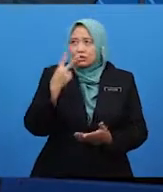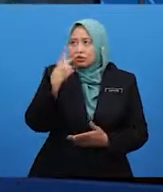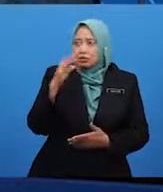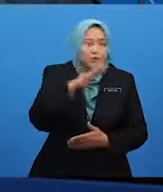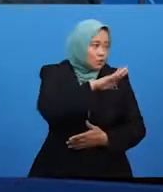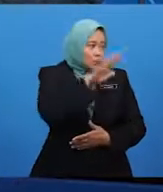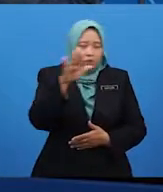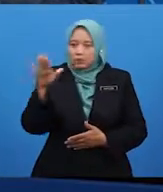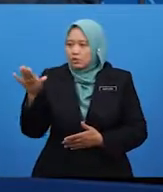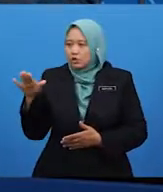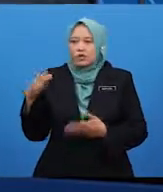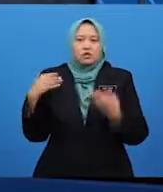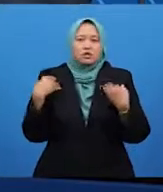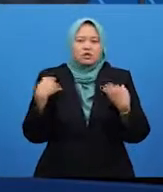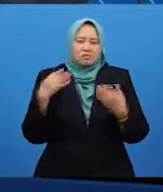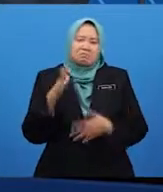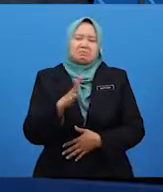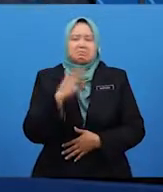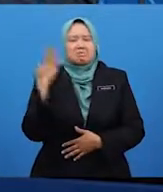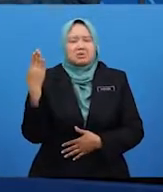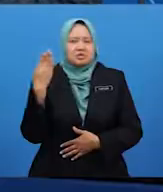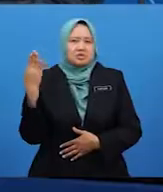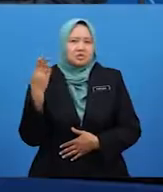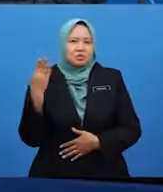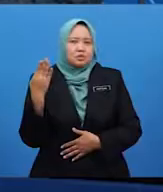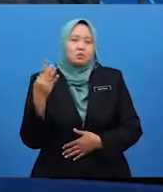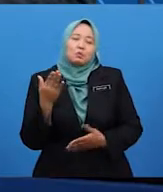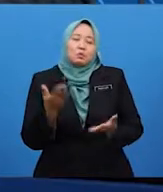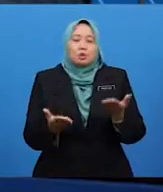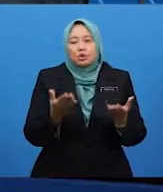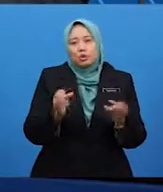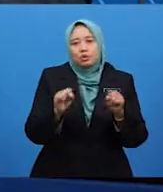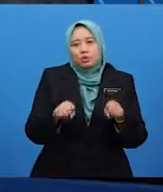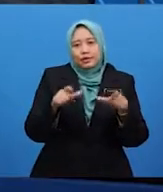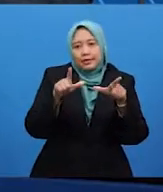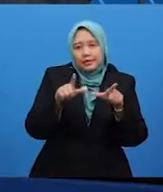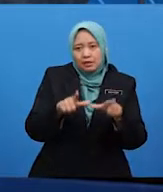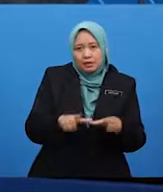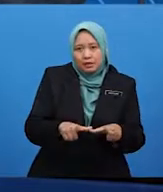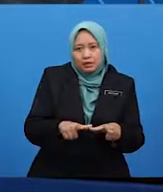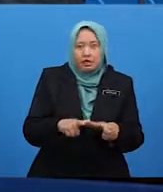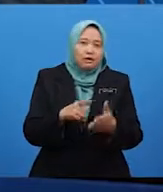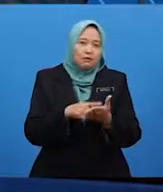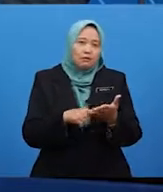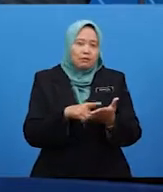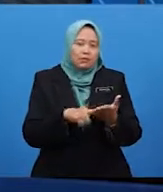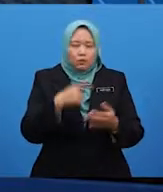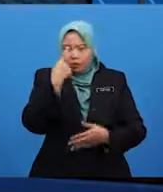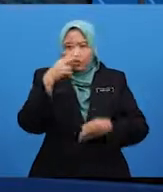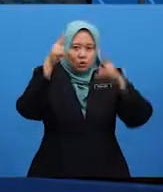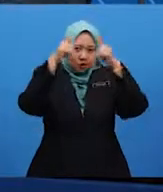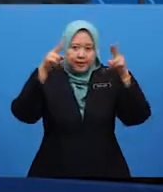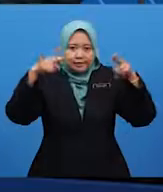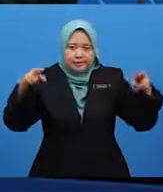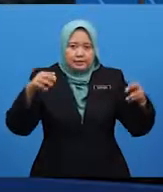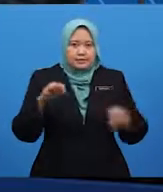sikit prop kat situ, prop kat sini untuk supaya ia lebih indah lagi. Betul Cikgu Don, saya kira. Okey, jadi kalau